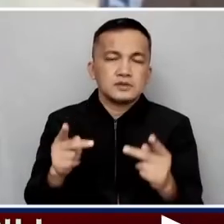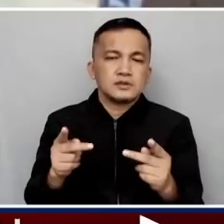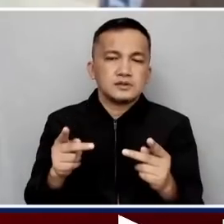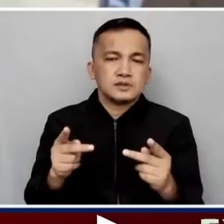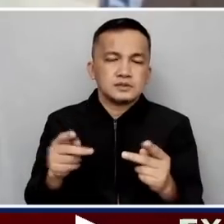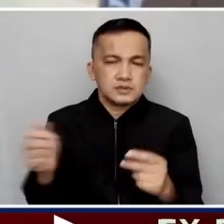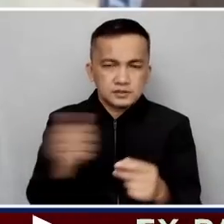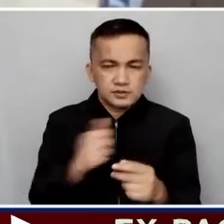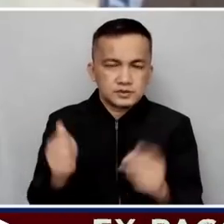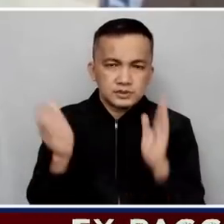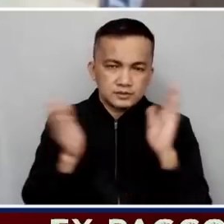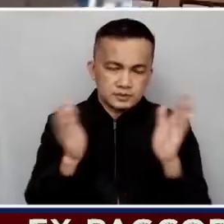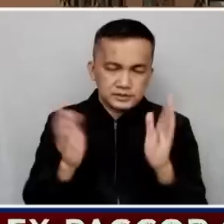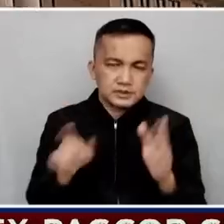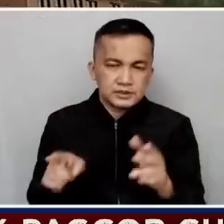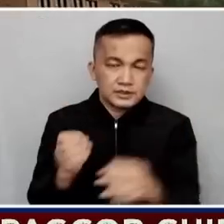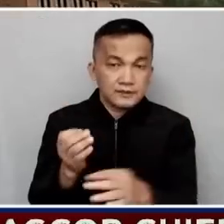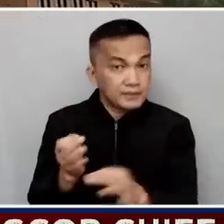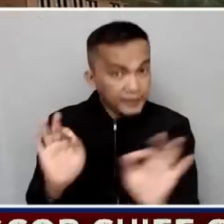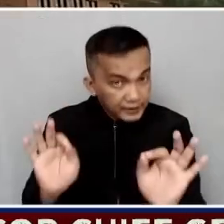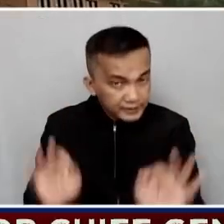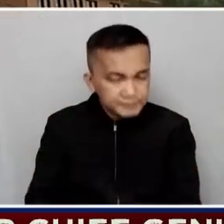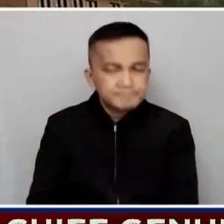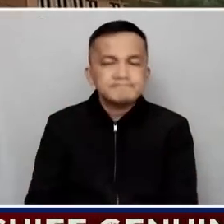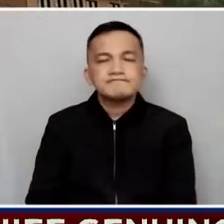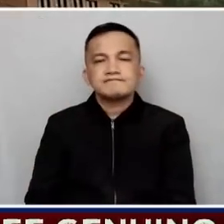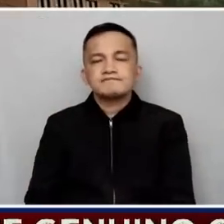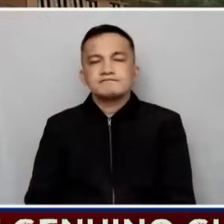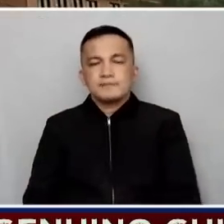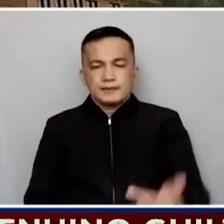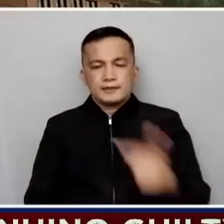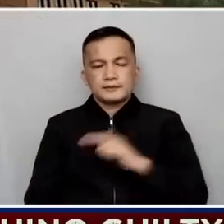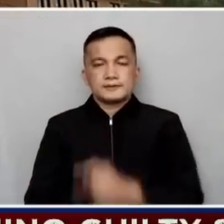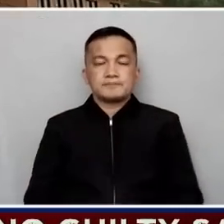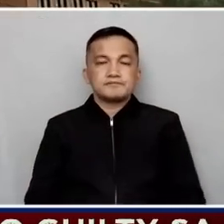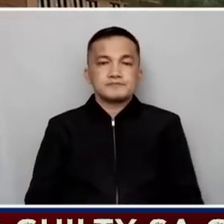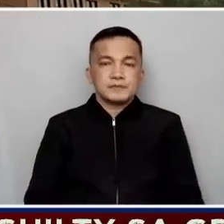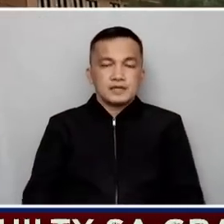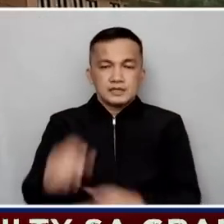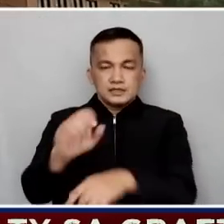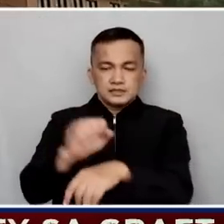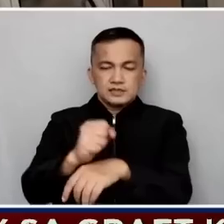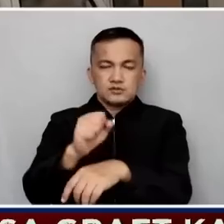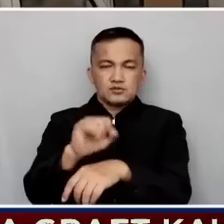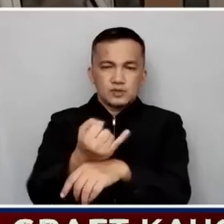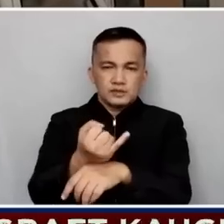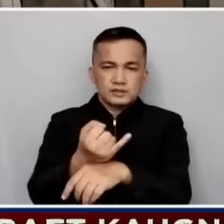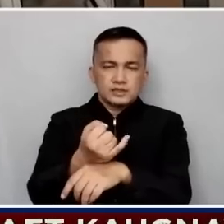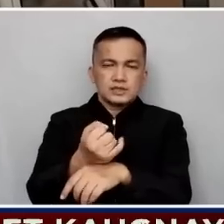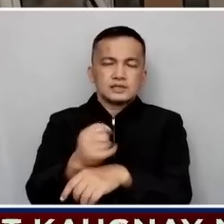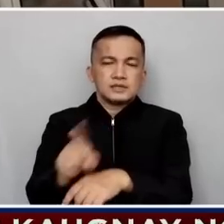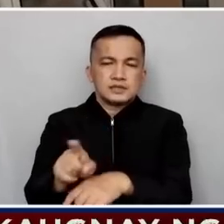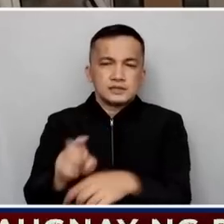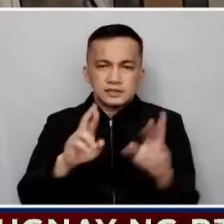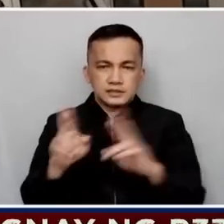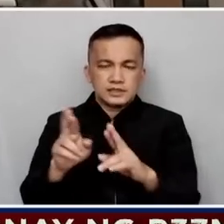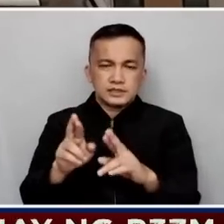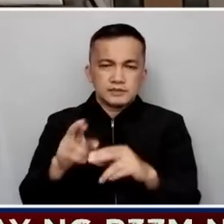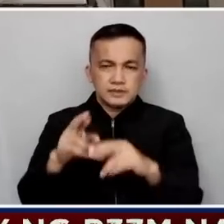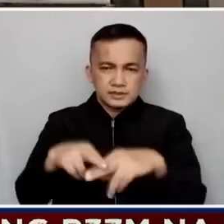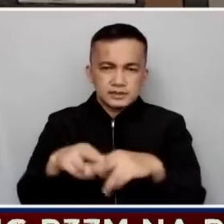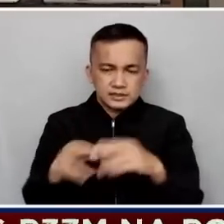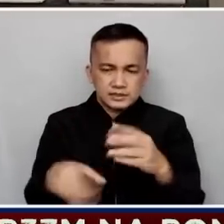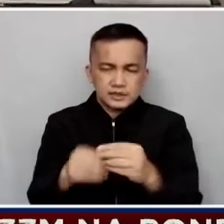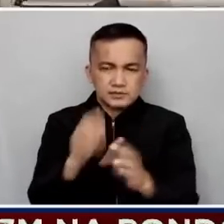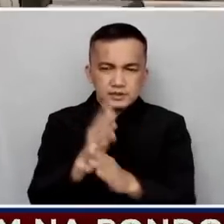transport service ang mga ito ng libre. Ang lungsod ng San Juan nakahandang magrenta ng dagdag na bus para magbigay ng transportasyon